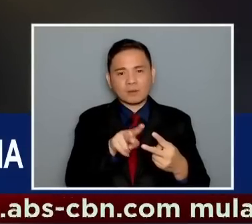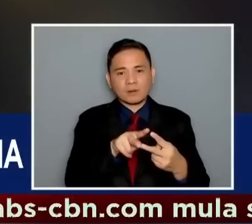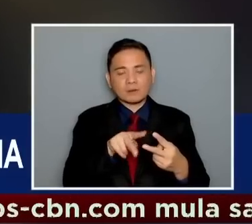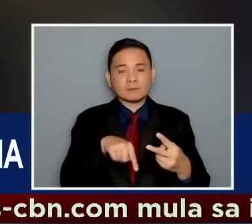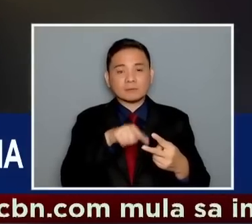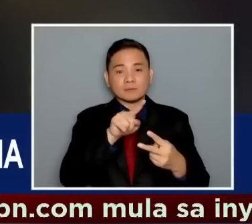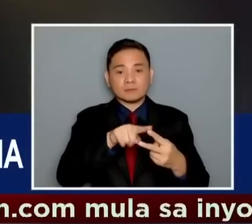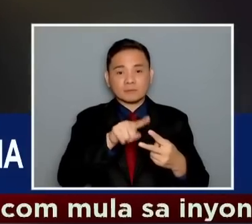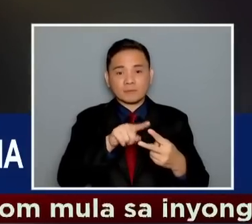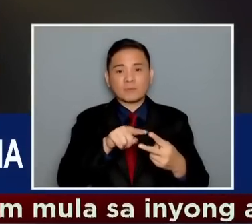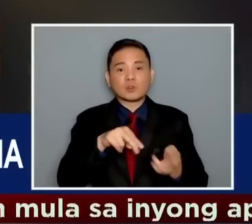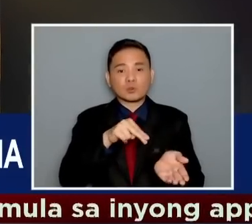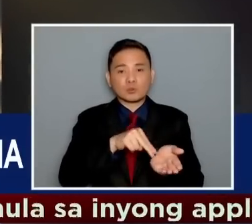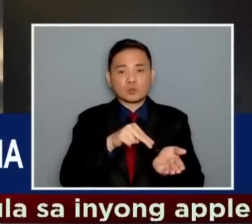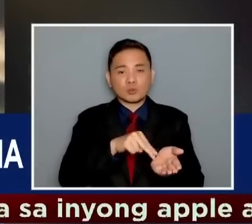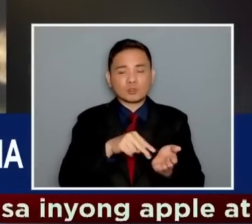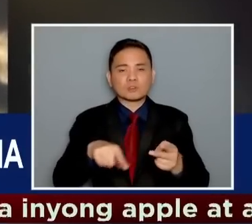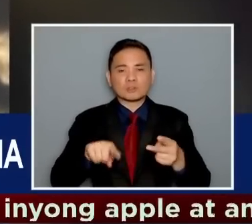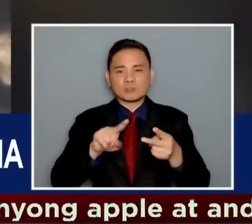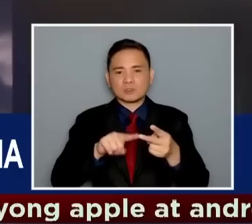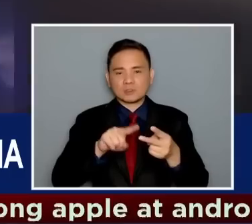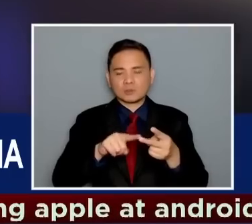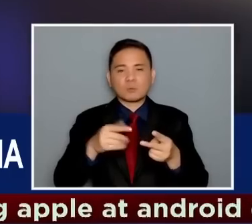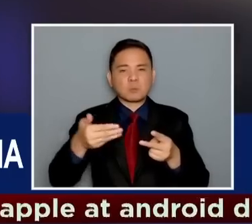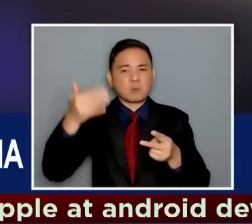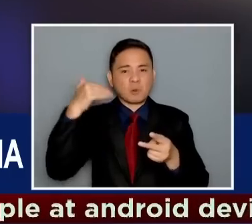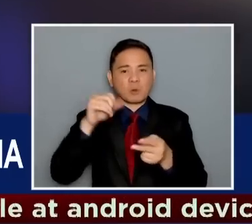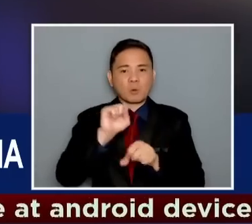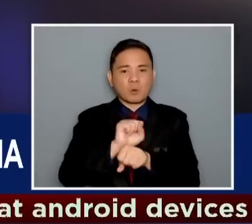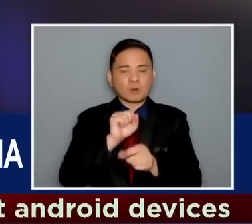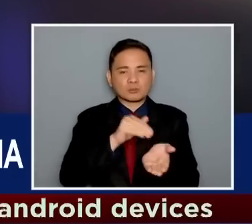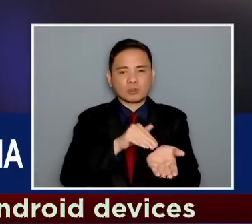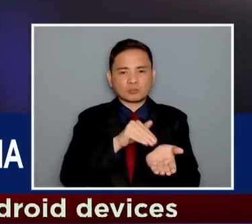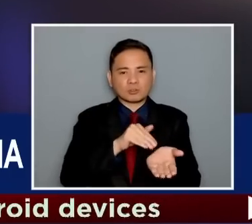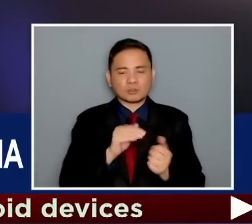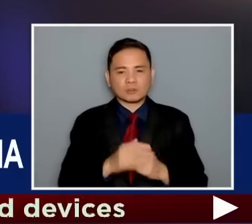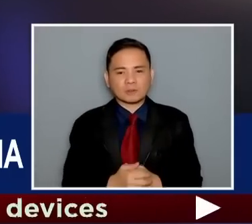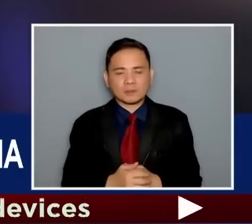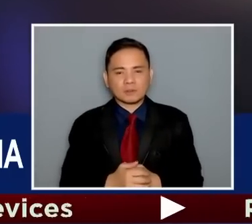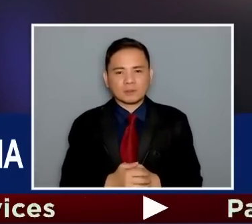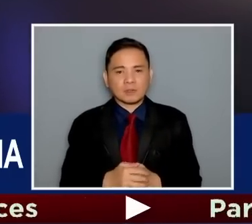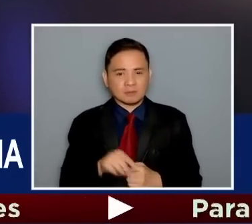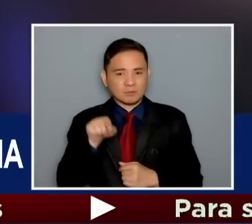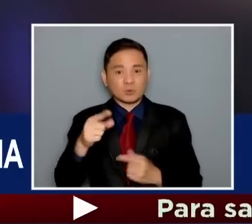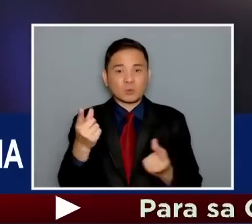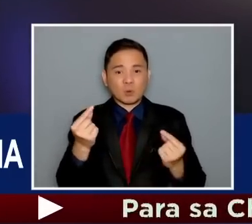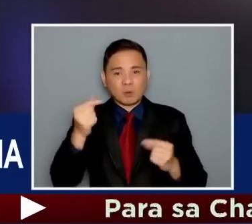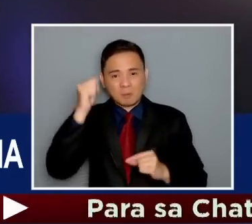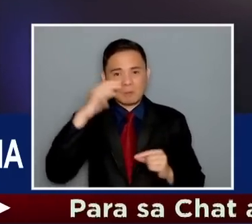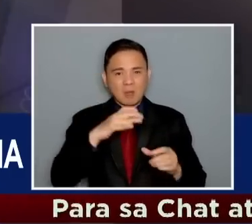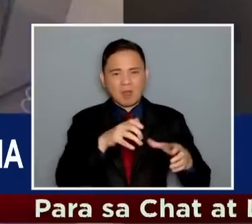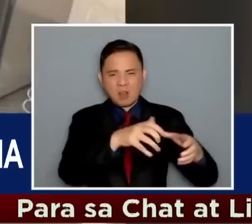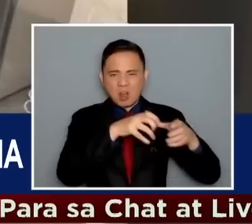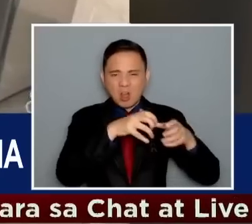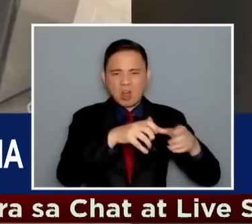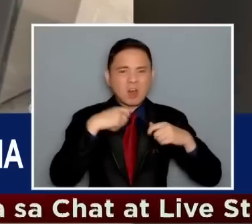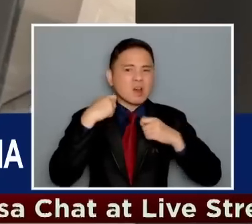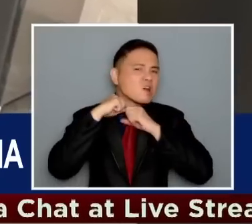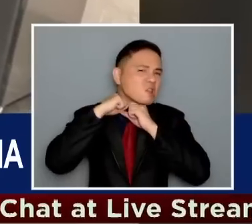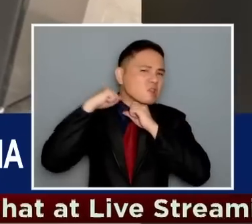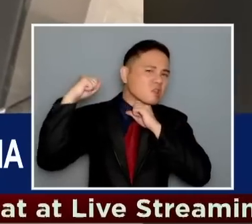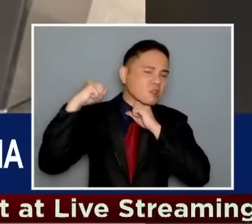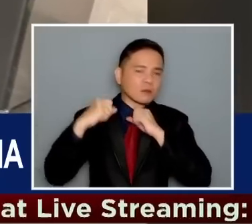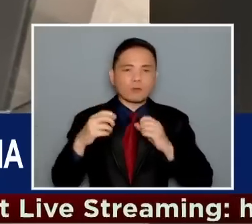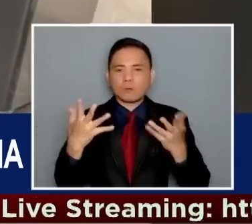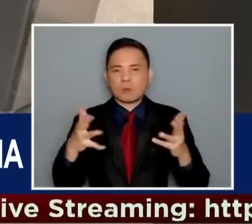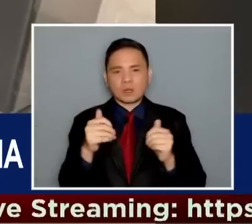isa sa mga biktima habang doktora ang isa pa. Wala umanong ibang kasama sa bahay ang magkapatid. Nahaharap